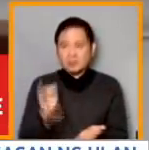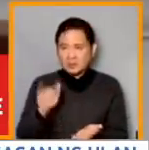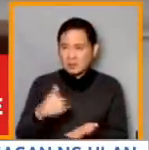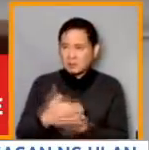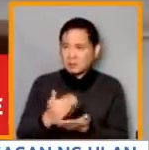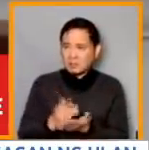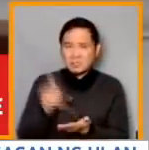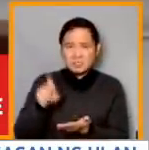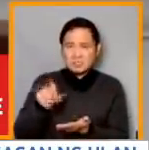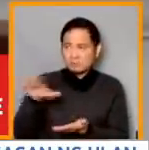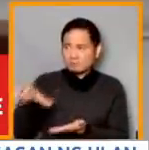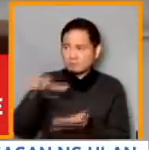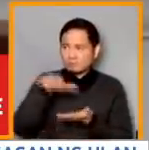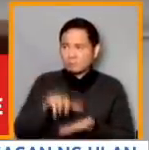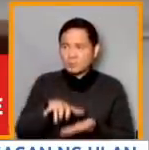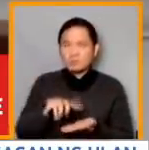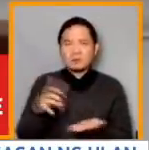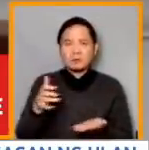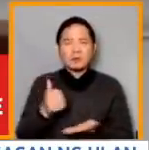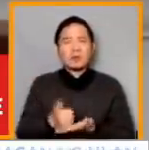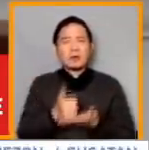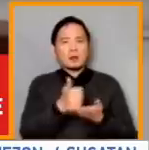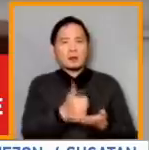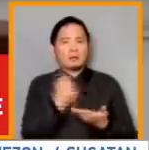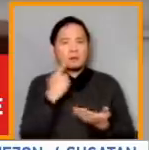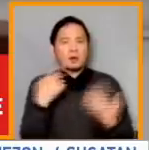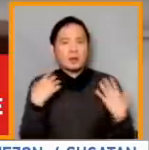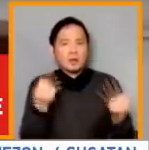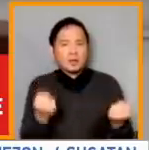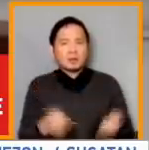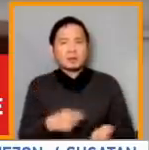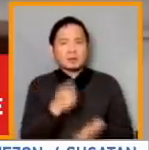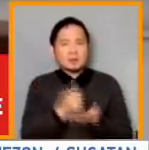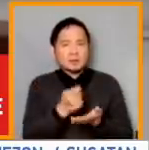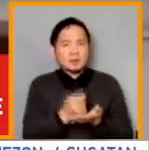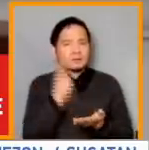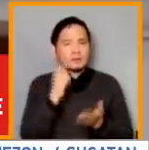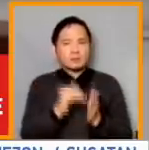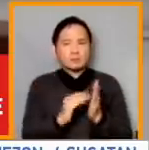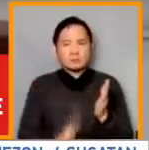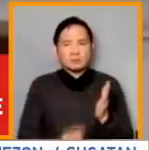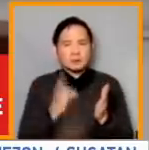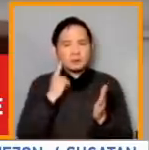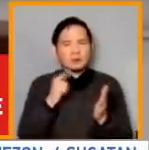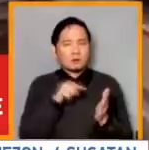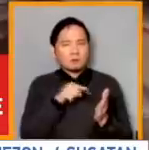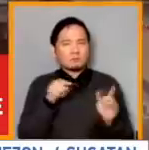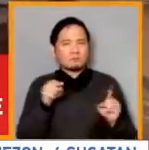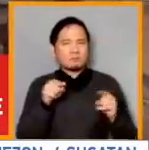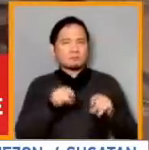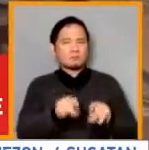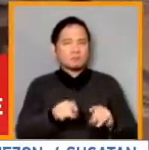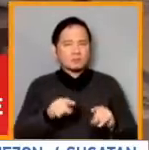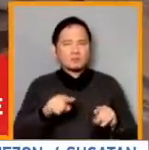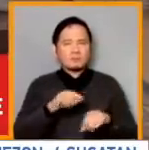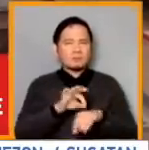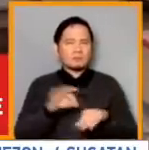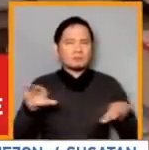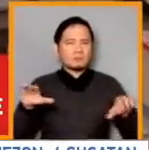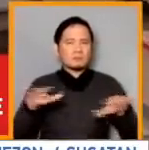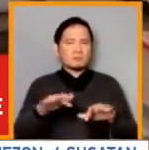yung kalusugan, yung treatment ng mga estudyante sa duration ng face-to-face learning.